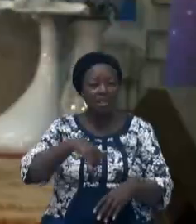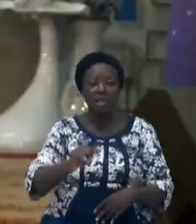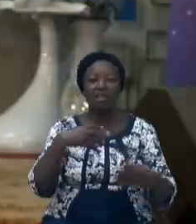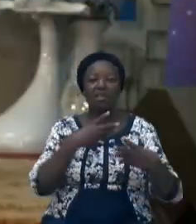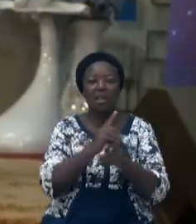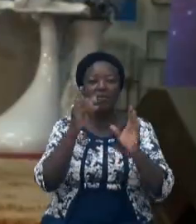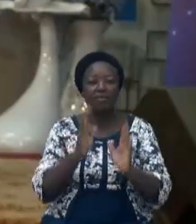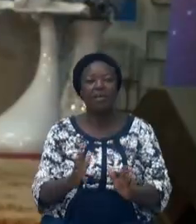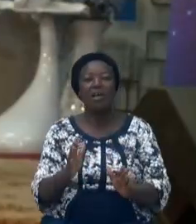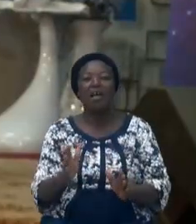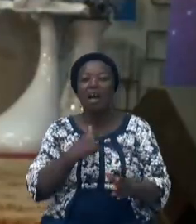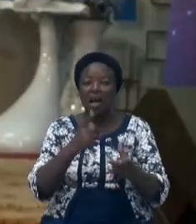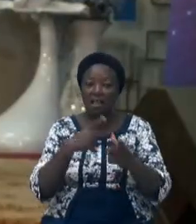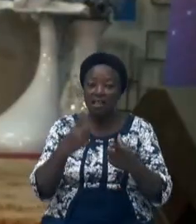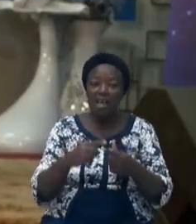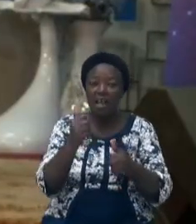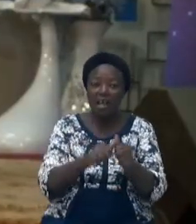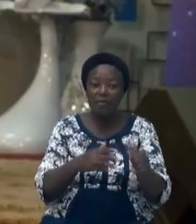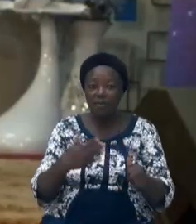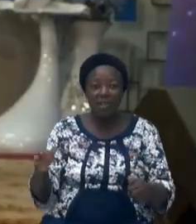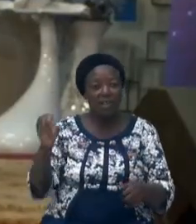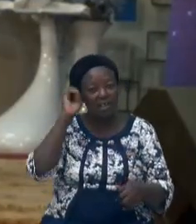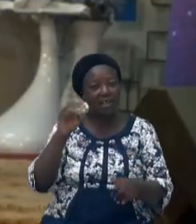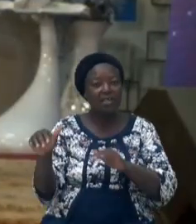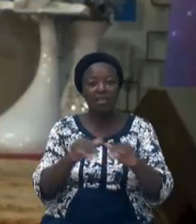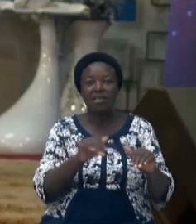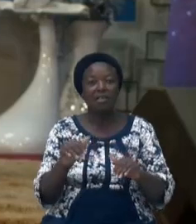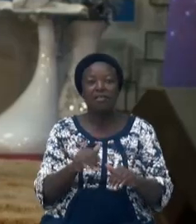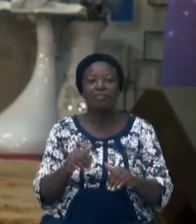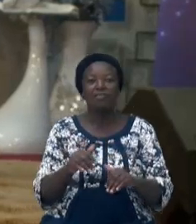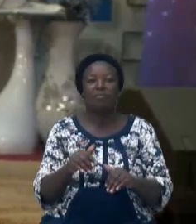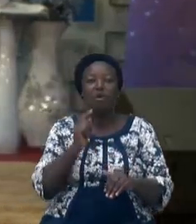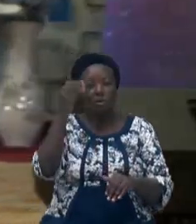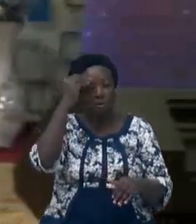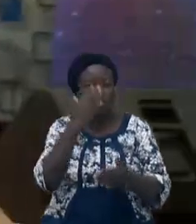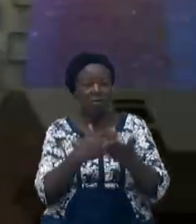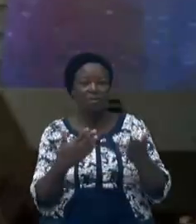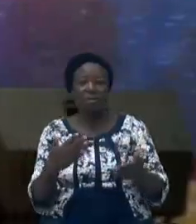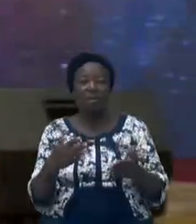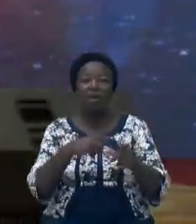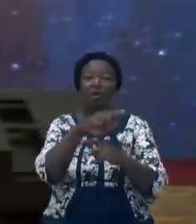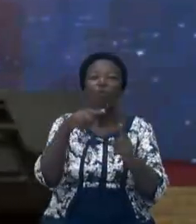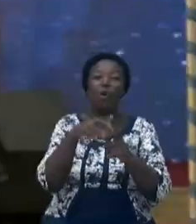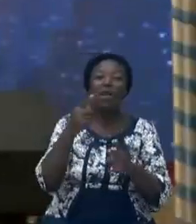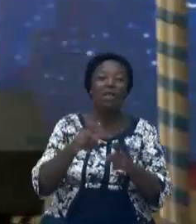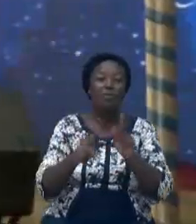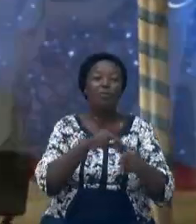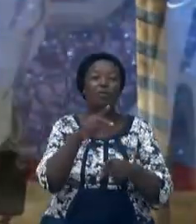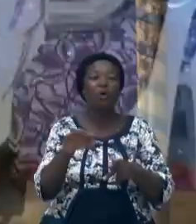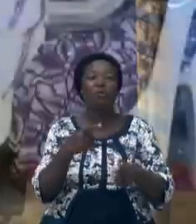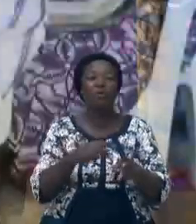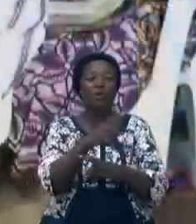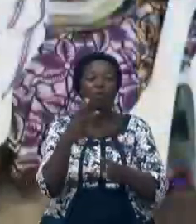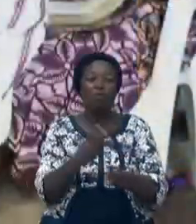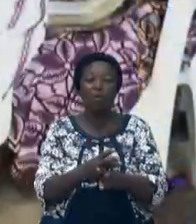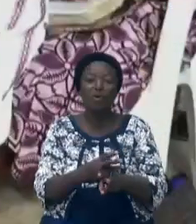guérisseur le libérateur il était le libérateur il est toujours le libérateur alors tout ce qu ils pas fausses